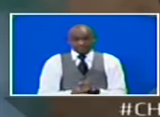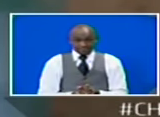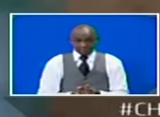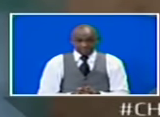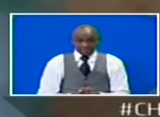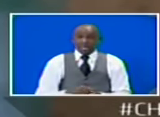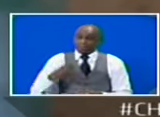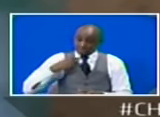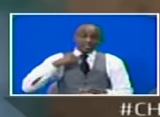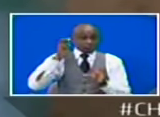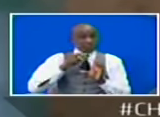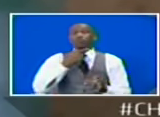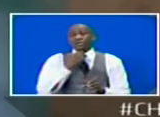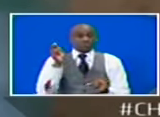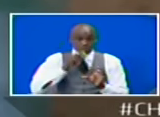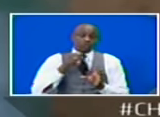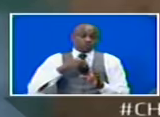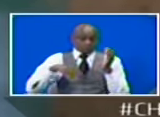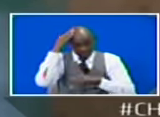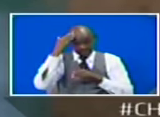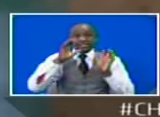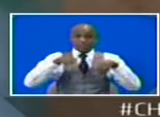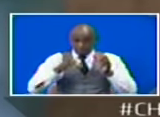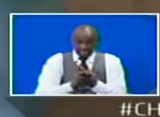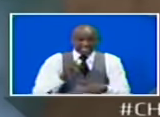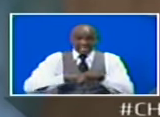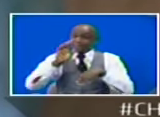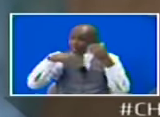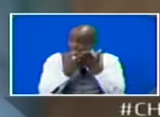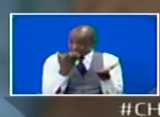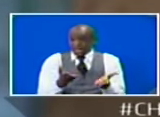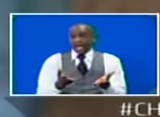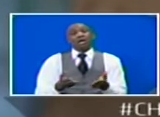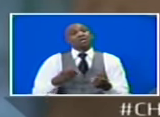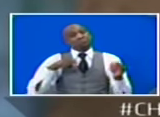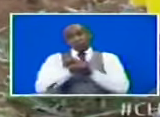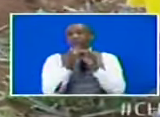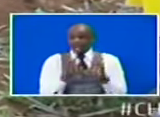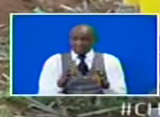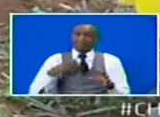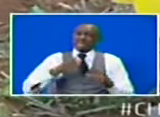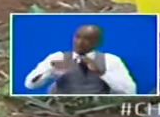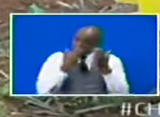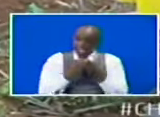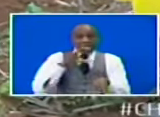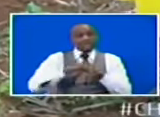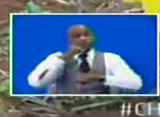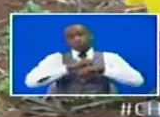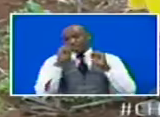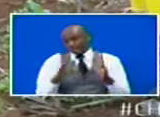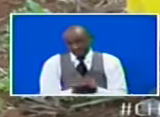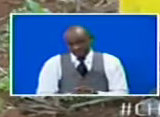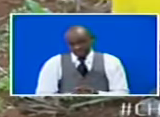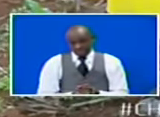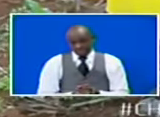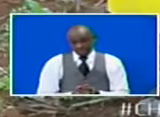apply university, kufanya diploma. Na baada kwa apply, sijasaidika. Nili apply na si kupata shule.